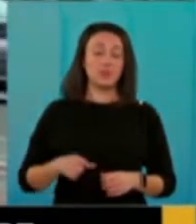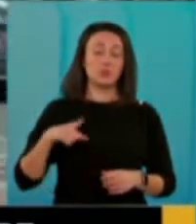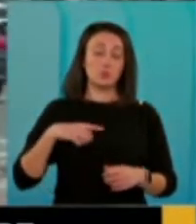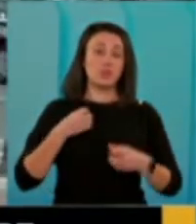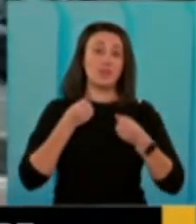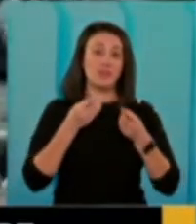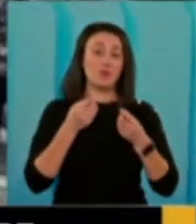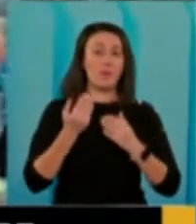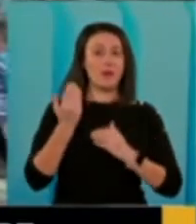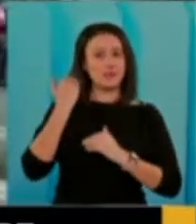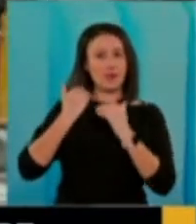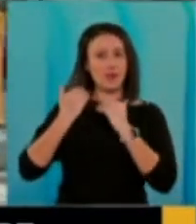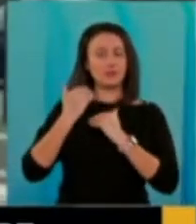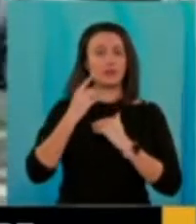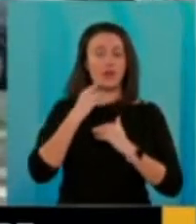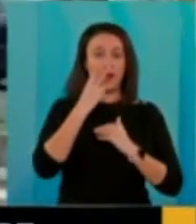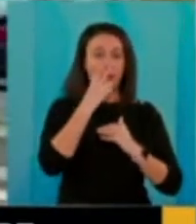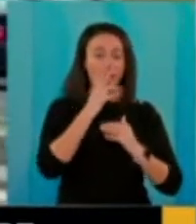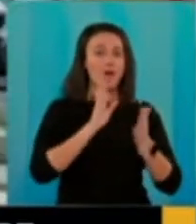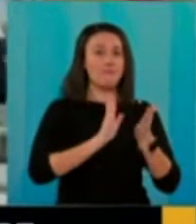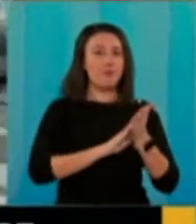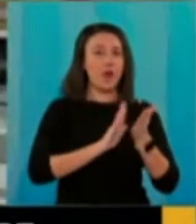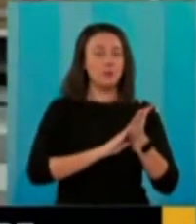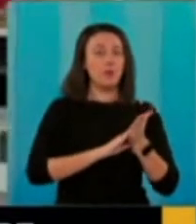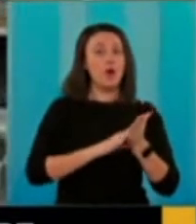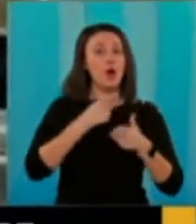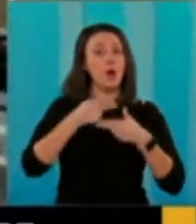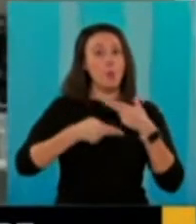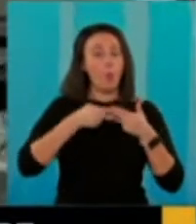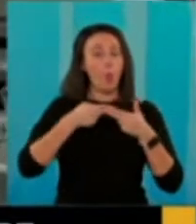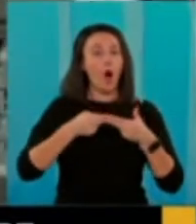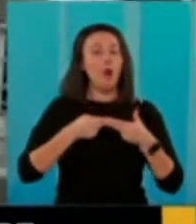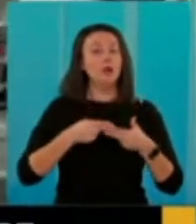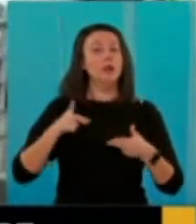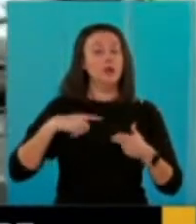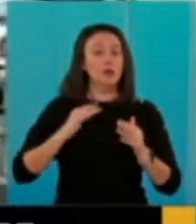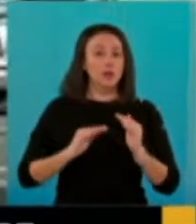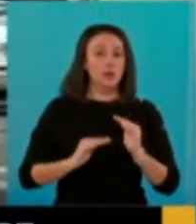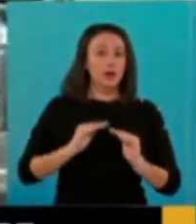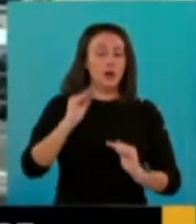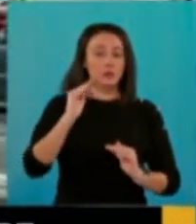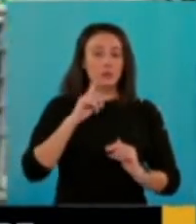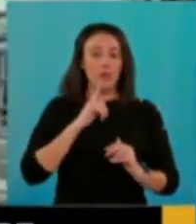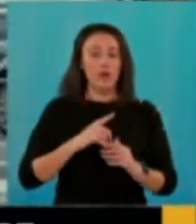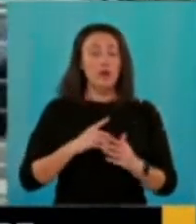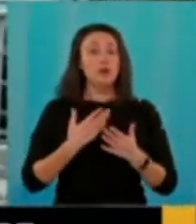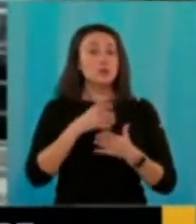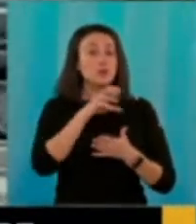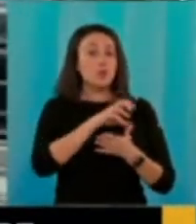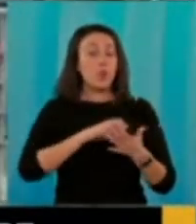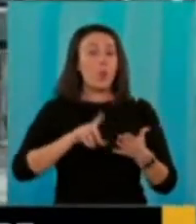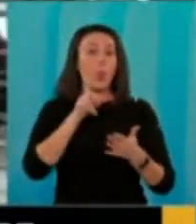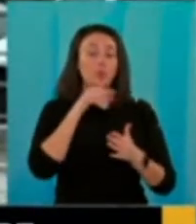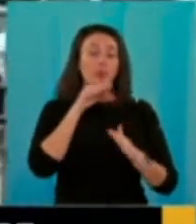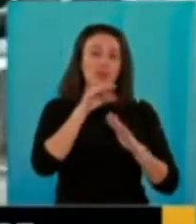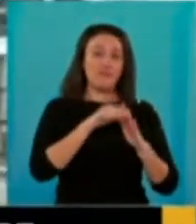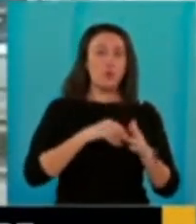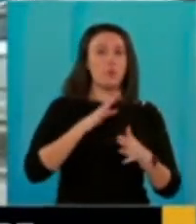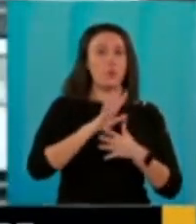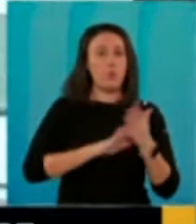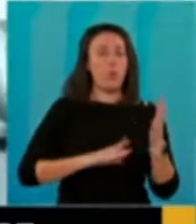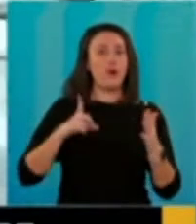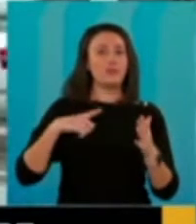statistic retroactive care indică faptul că bolile infecțioase sunt crescute în zonele în care nivelul de poluanți